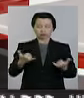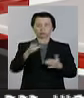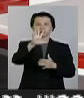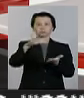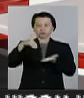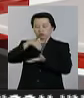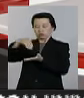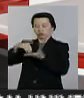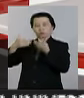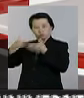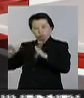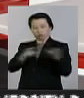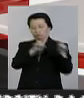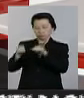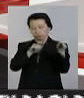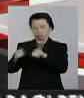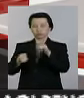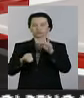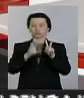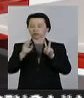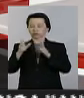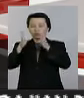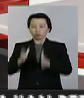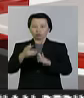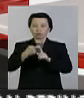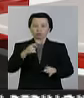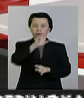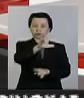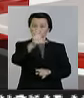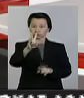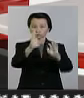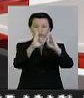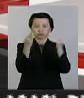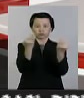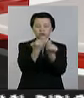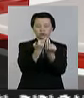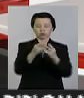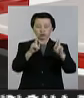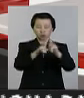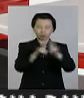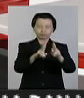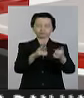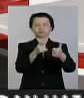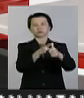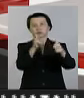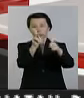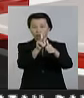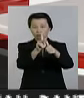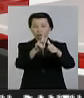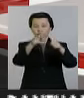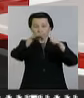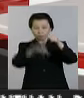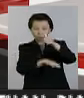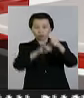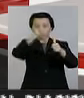5 pusat pemindahan dibuka bagi menempatkan lebih 200 penduduk daripada 37 keluarga. Antara kampung yang terjejas adalah Kampung Bawah Gunung